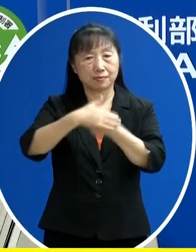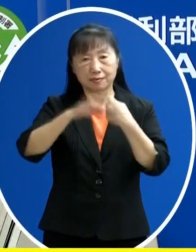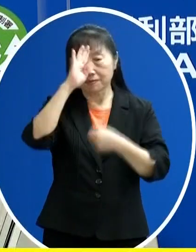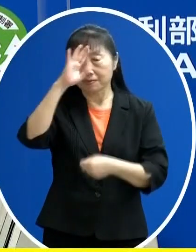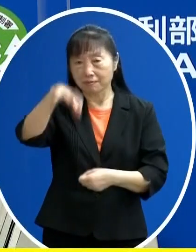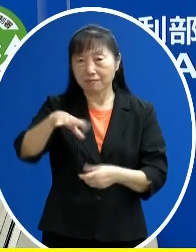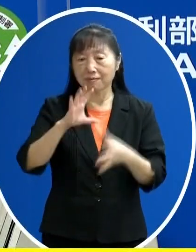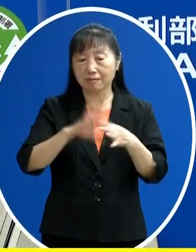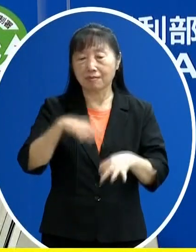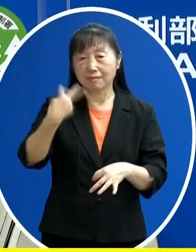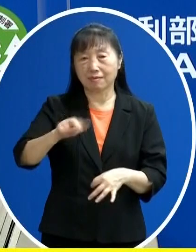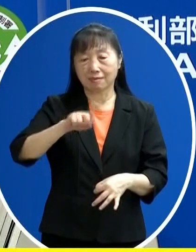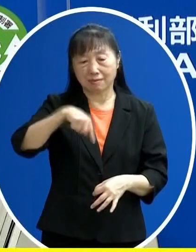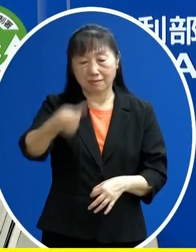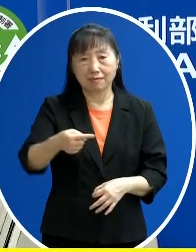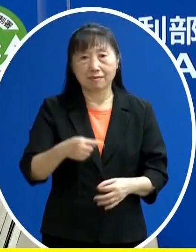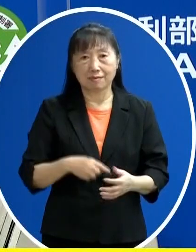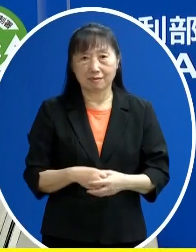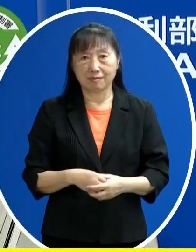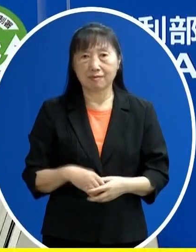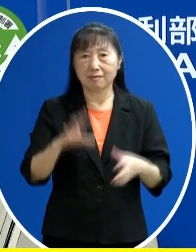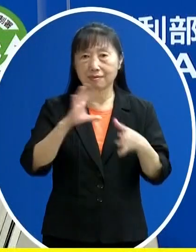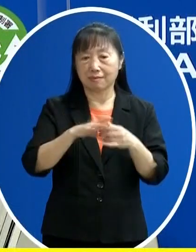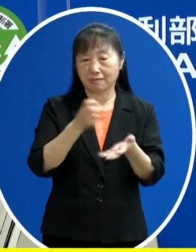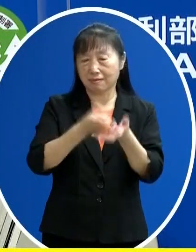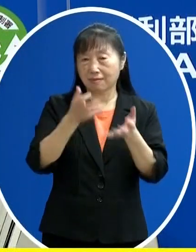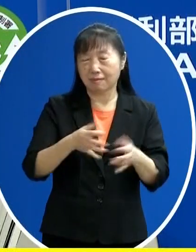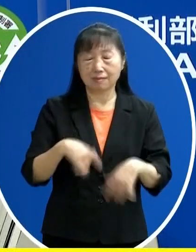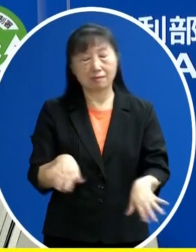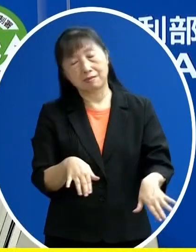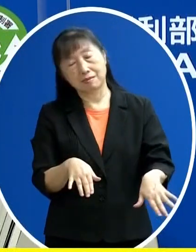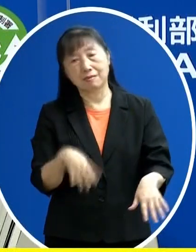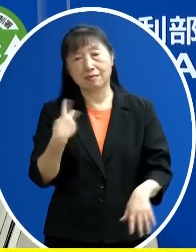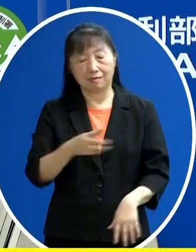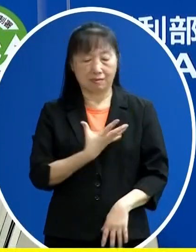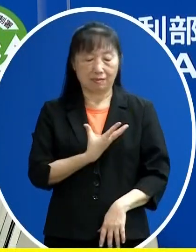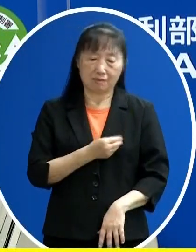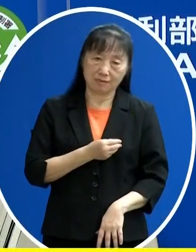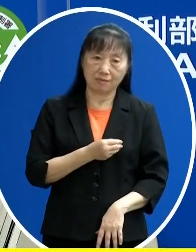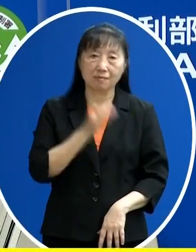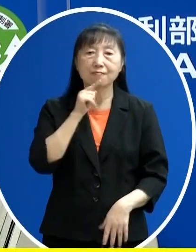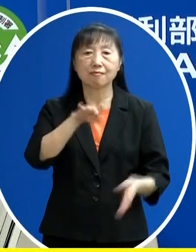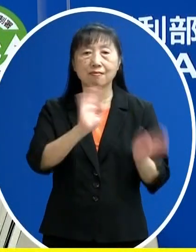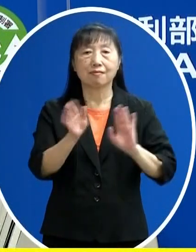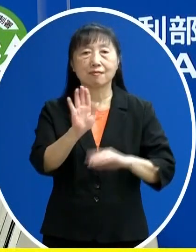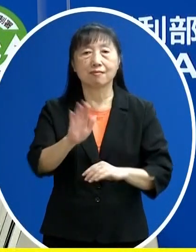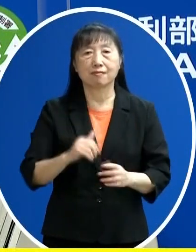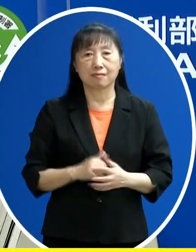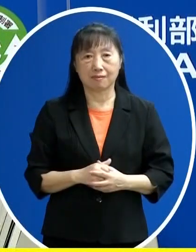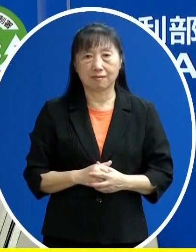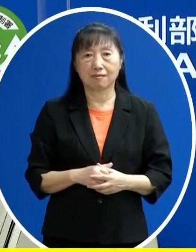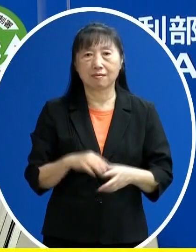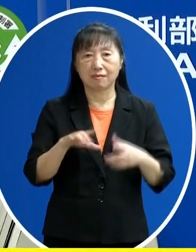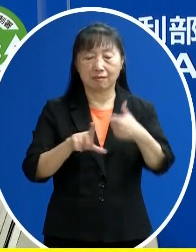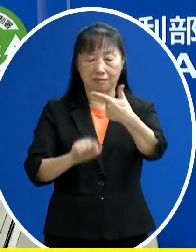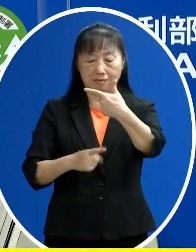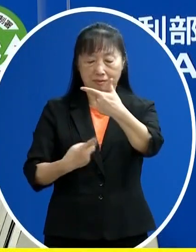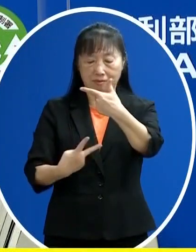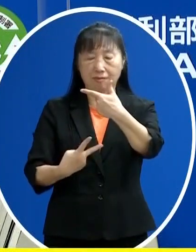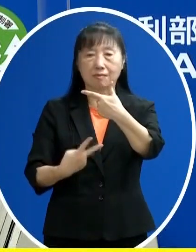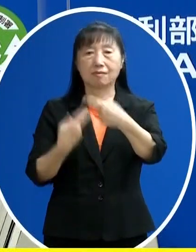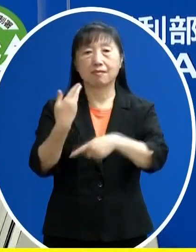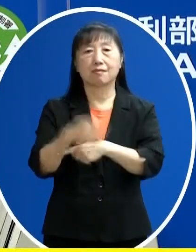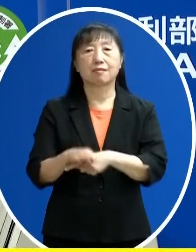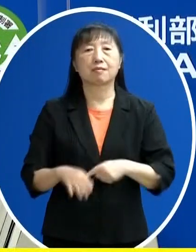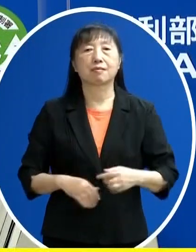过后续因为有这个出现严重的休克以及心肺衰竭的一个情形那不幸在6月12号的